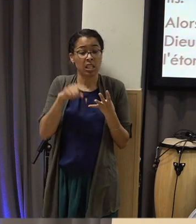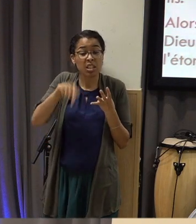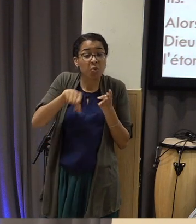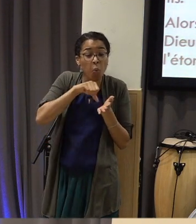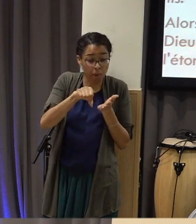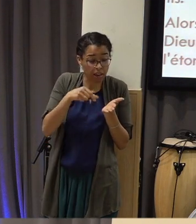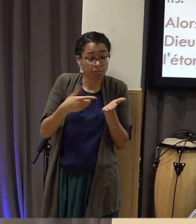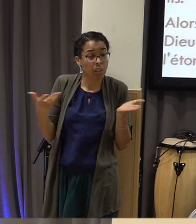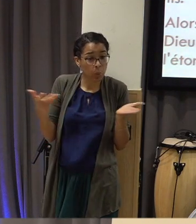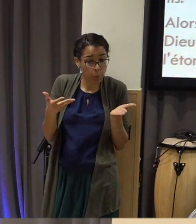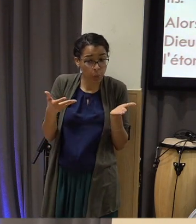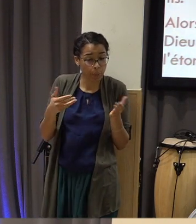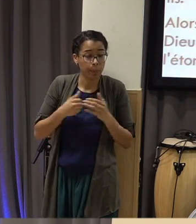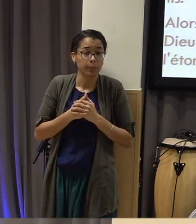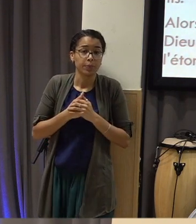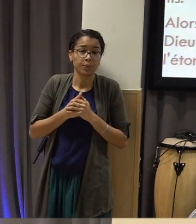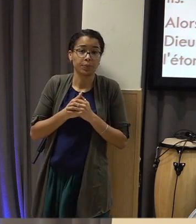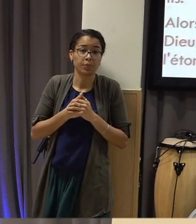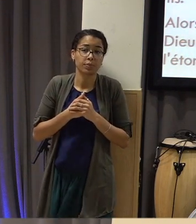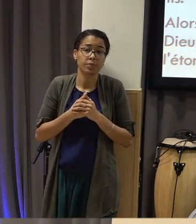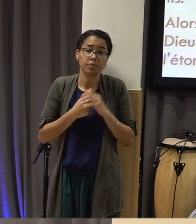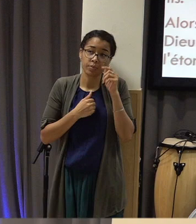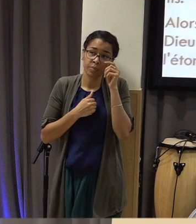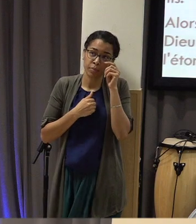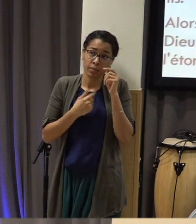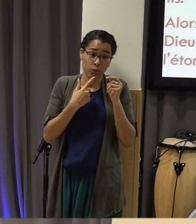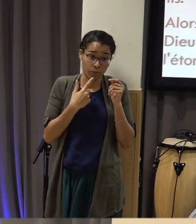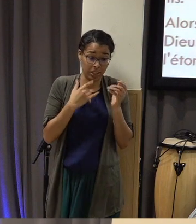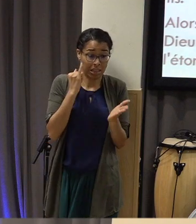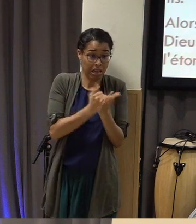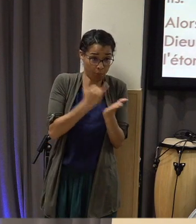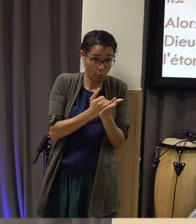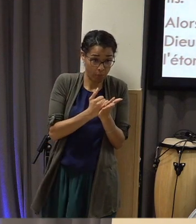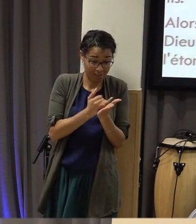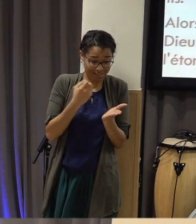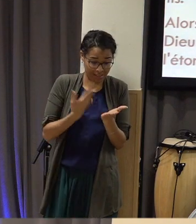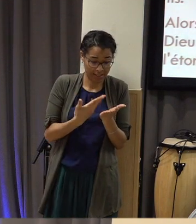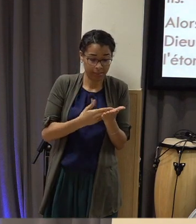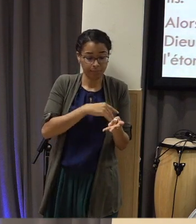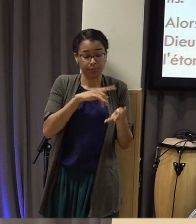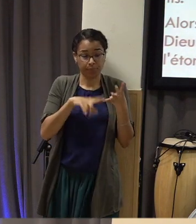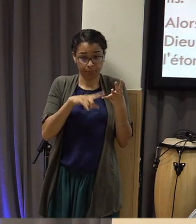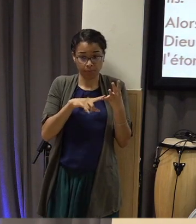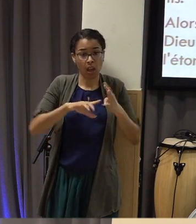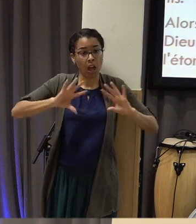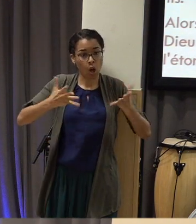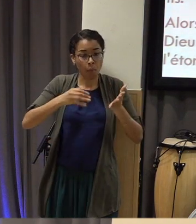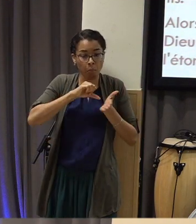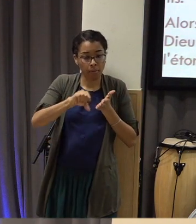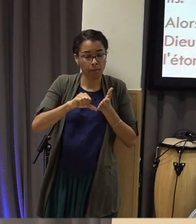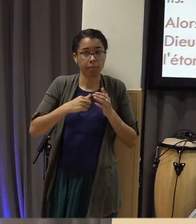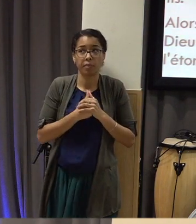ce qui appartient justement aux créditeurs, c'est-à-dire l'impôt, le tribut, et il y a comment on le